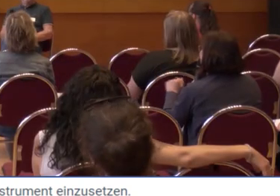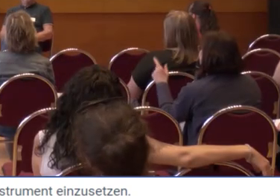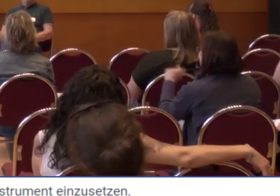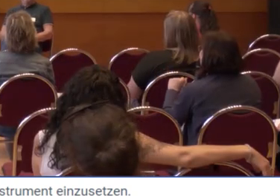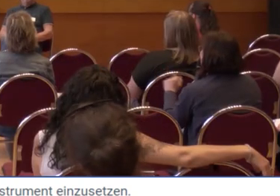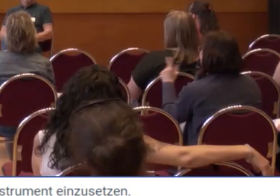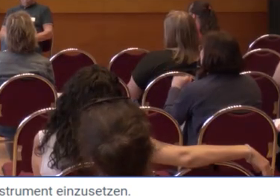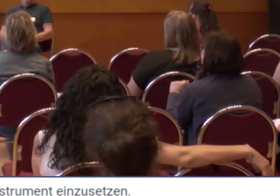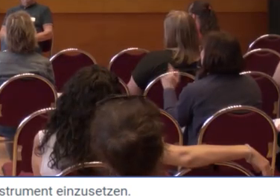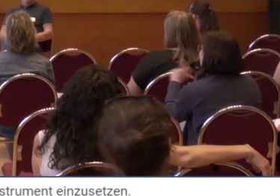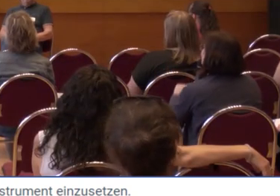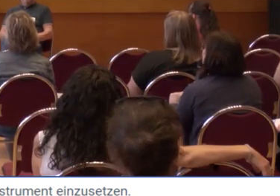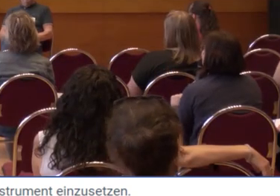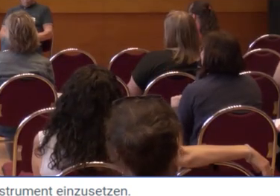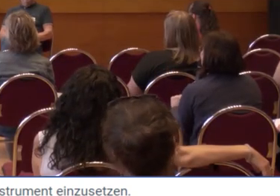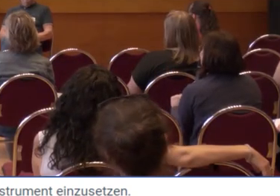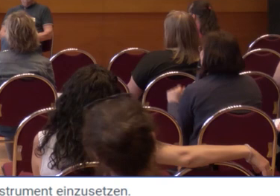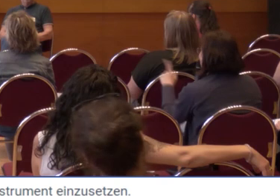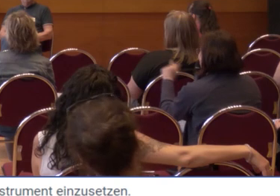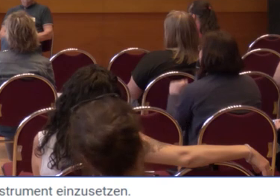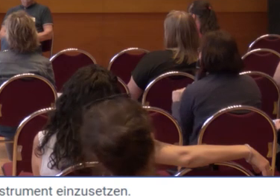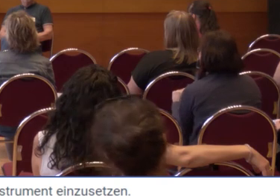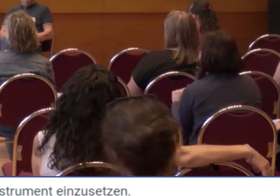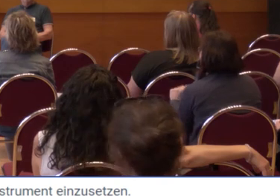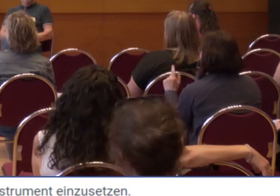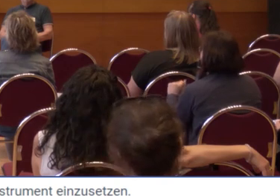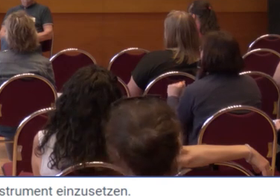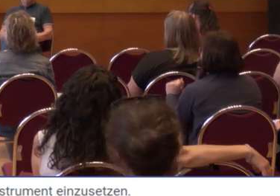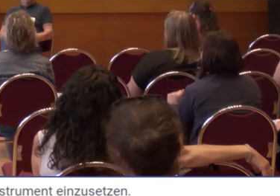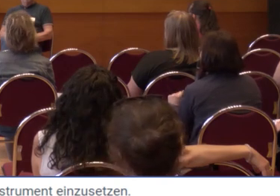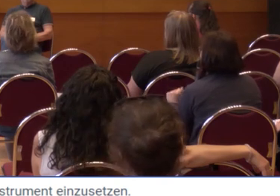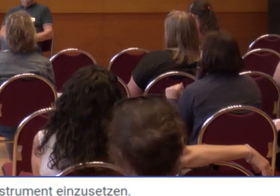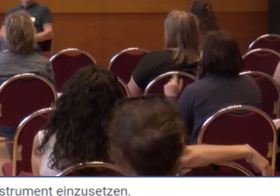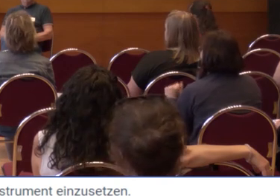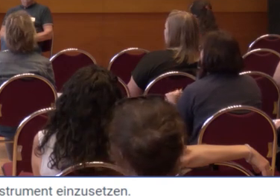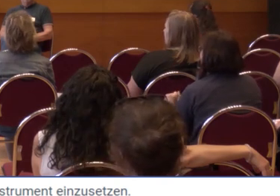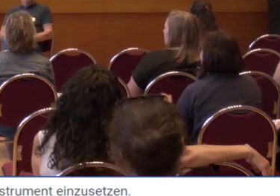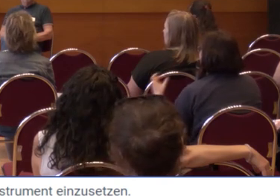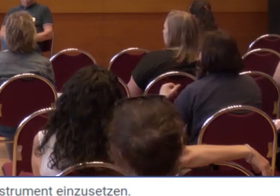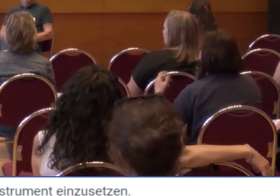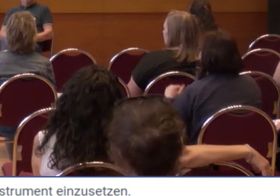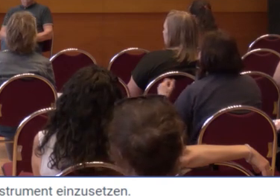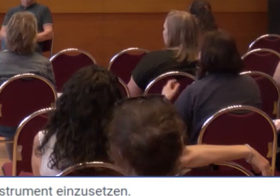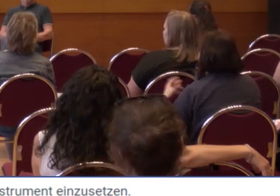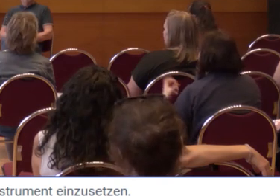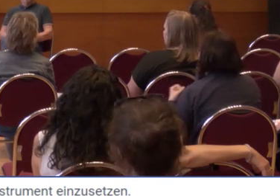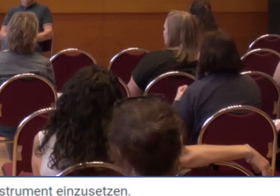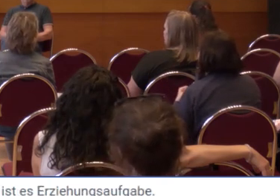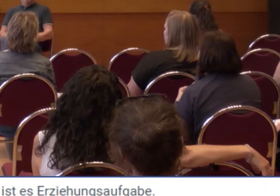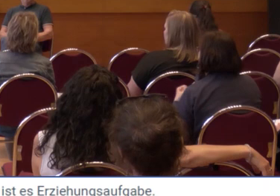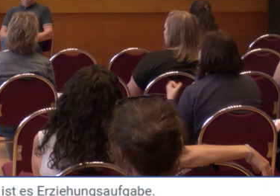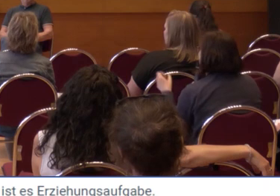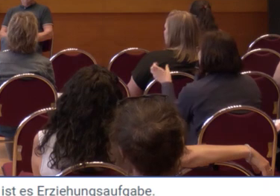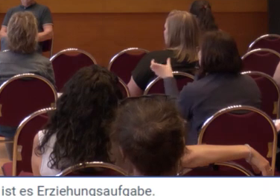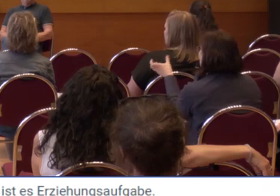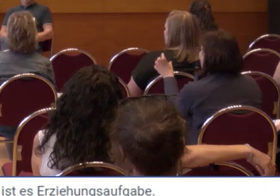denn die Eltern haben bewusst sich nicht ans Jugendamt weil da die Ängste da waren sondern wollten in der Unterstützung aufgrund der körperlichen Beeinträchtigung der